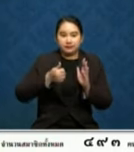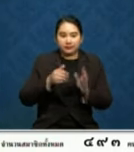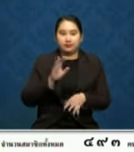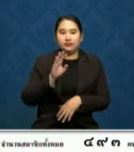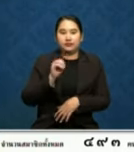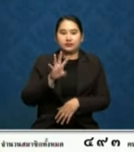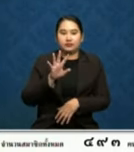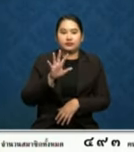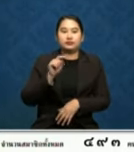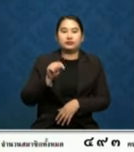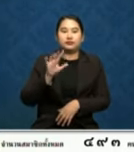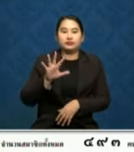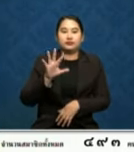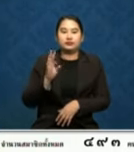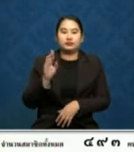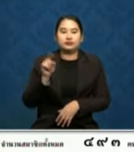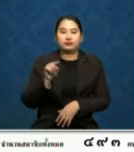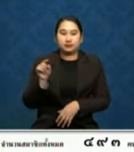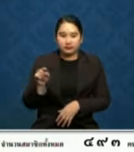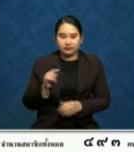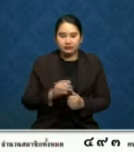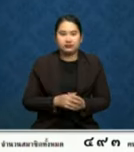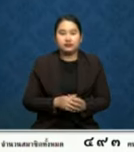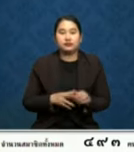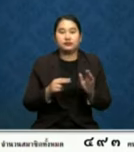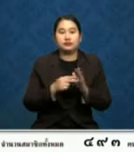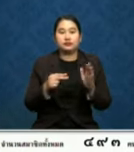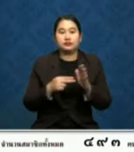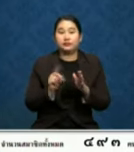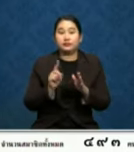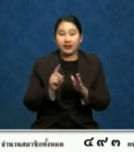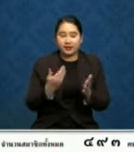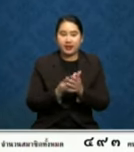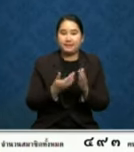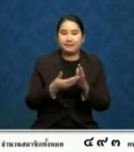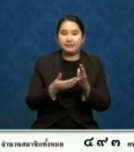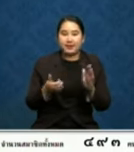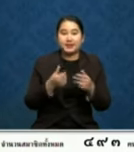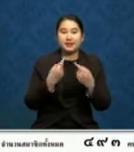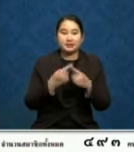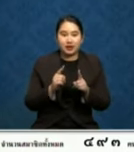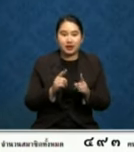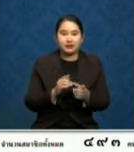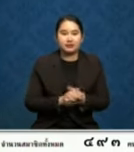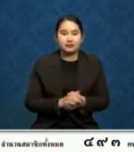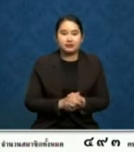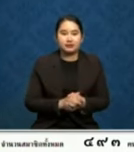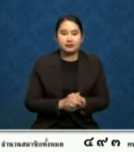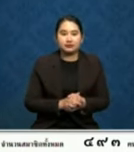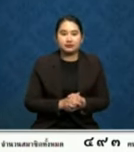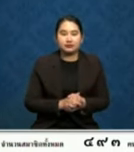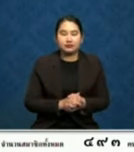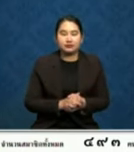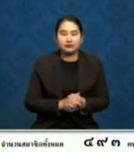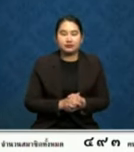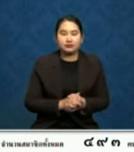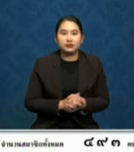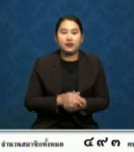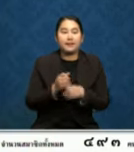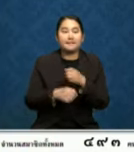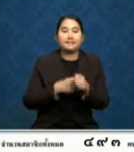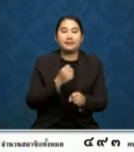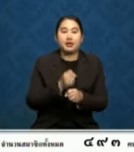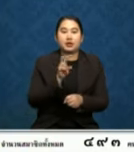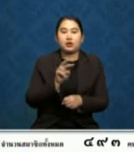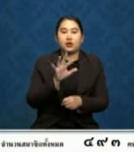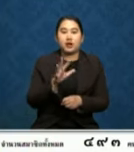45.5 6%นะคะซึ่งแตกต่างจากการเบิกจ่ายในช่วงเวลาเดียวกันไตรมาส 3ของปีงบ